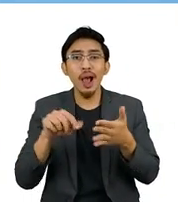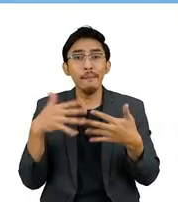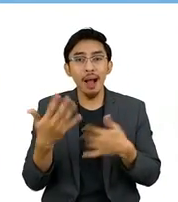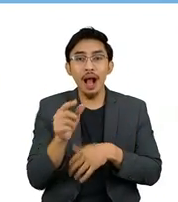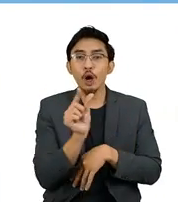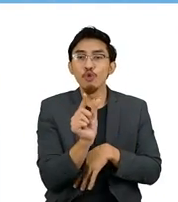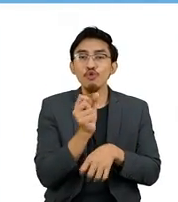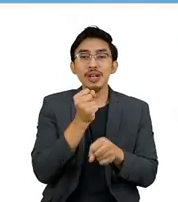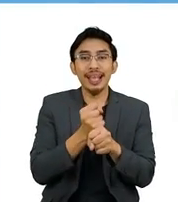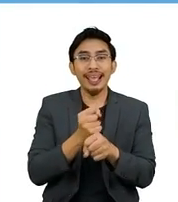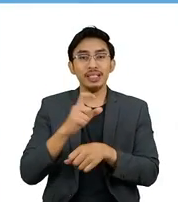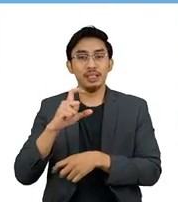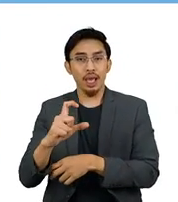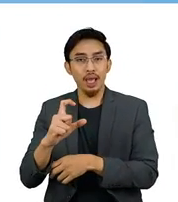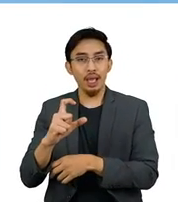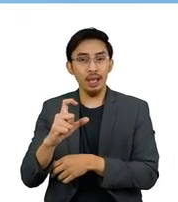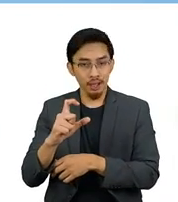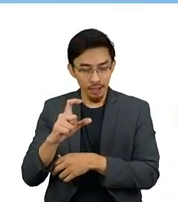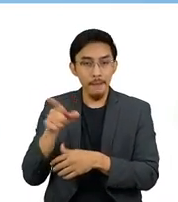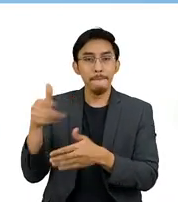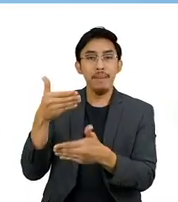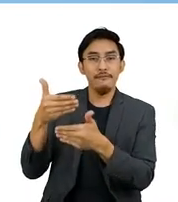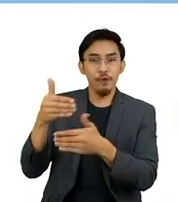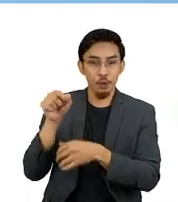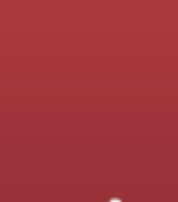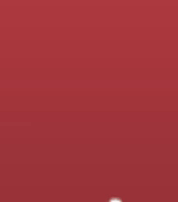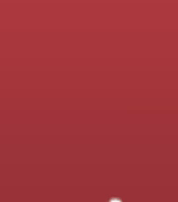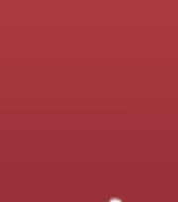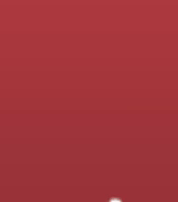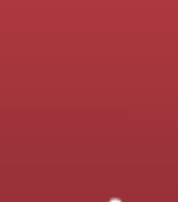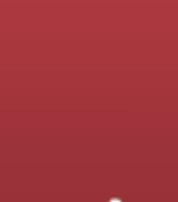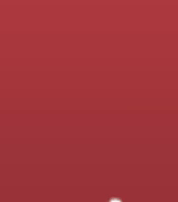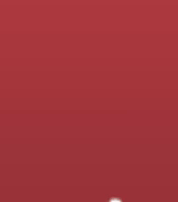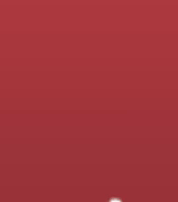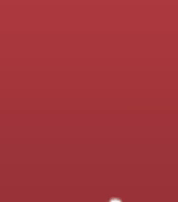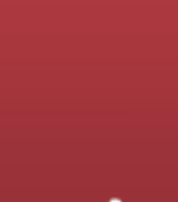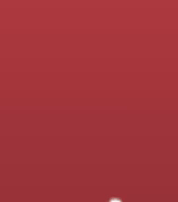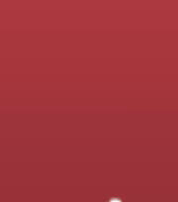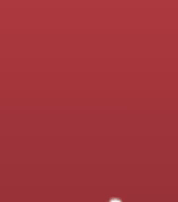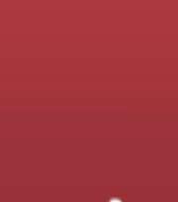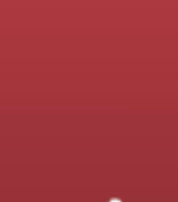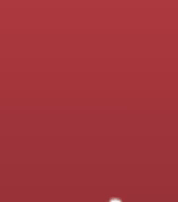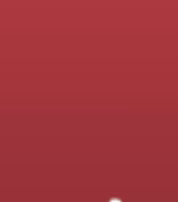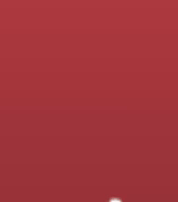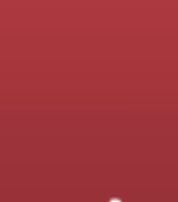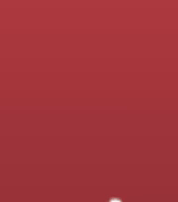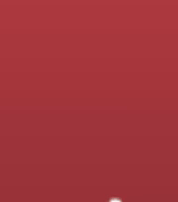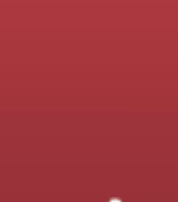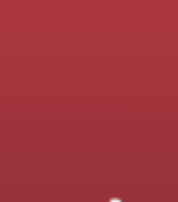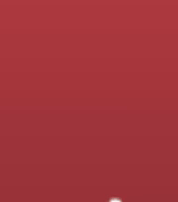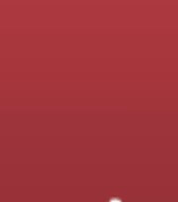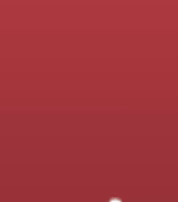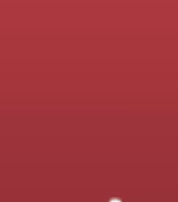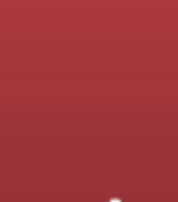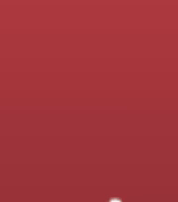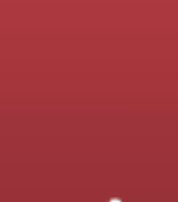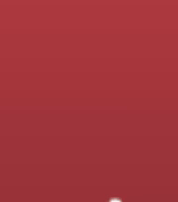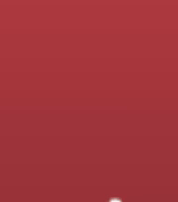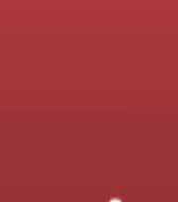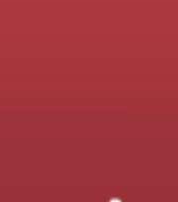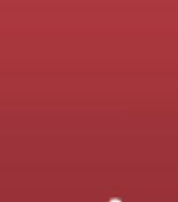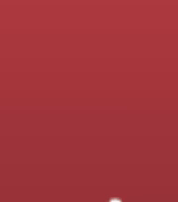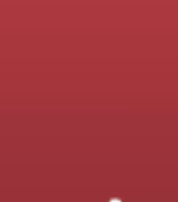user-generated content atau di platform mereka dalam arti luas intermediary atau